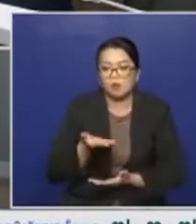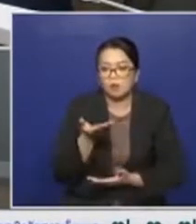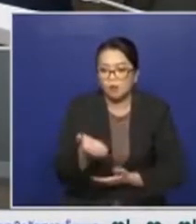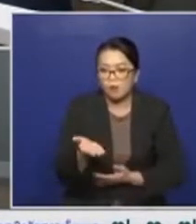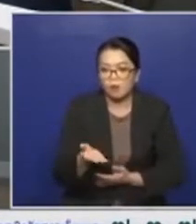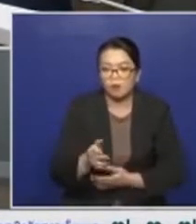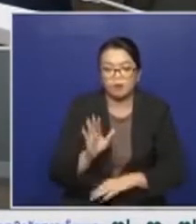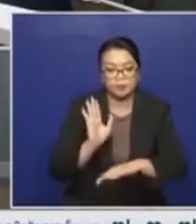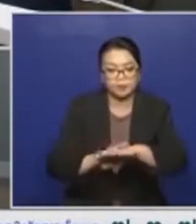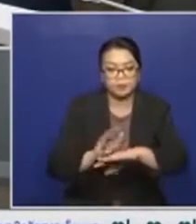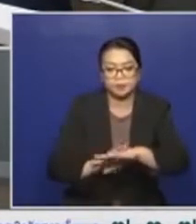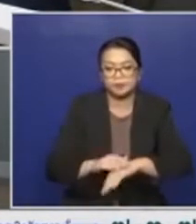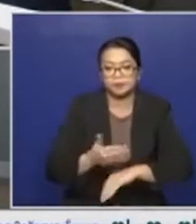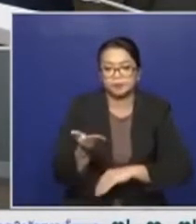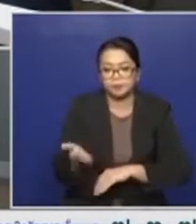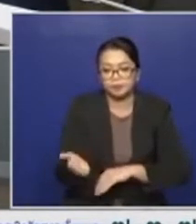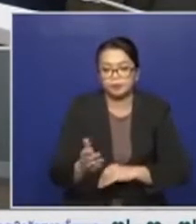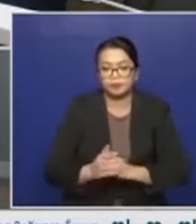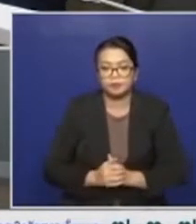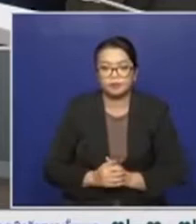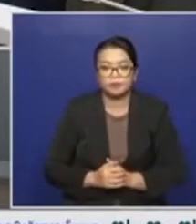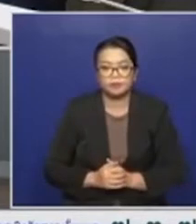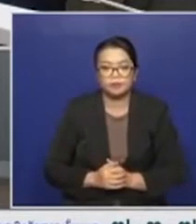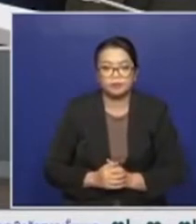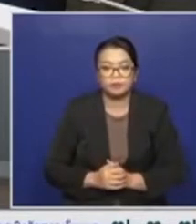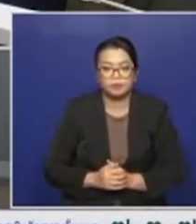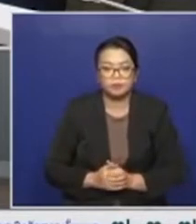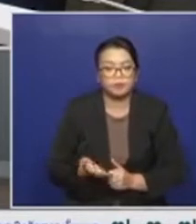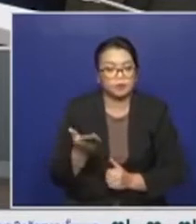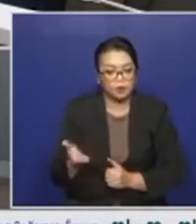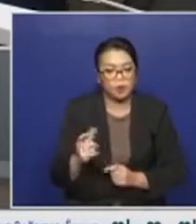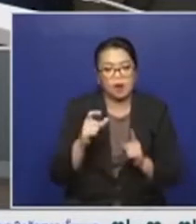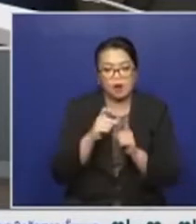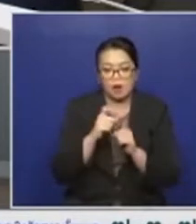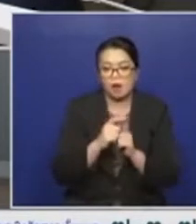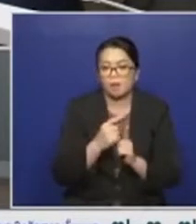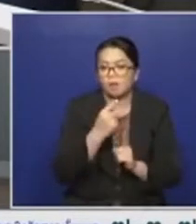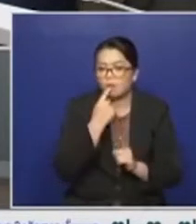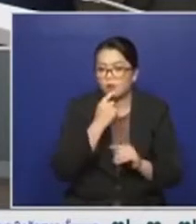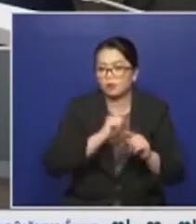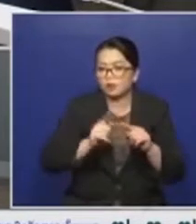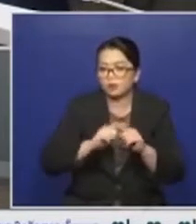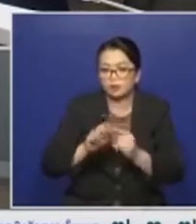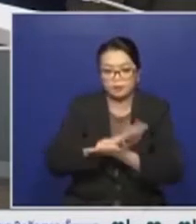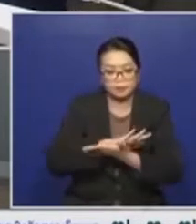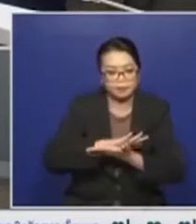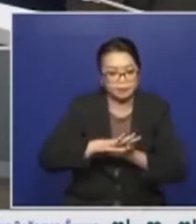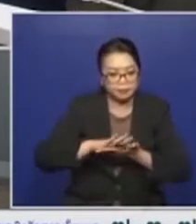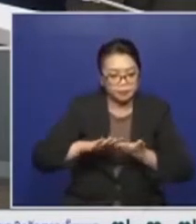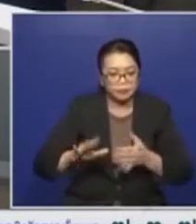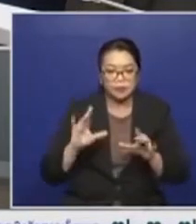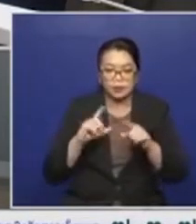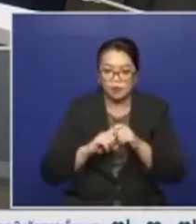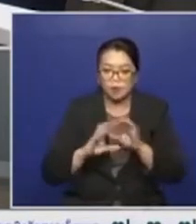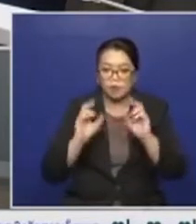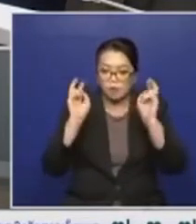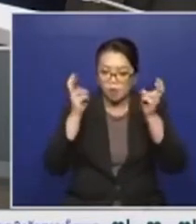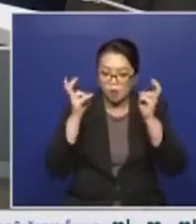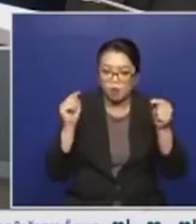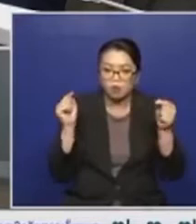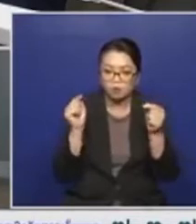ขอบคุณค่ะท่านรังสิมานะครับว่ากูนาผู้ใช่อยู่ในเรื่องประเด็น